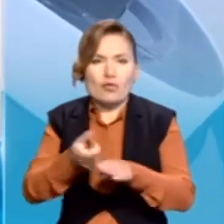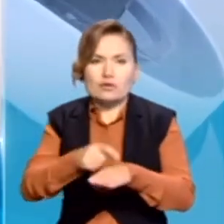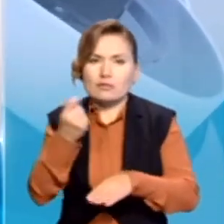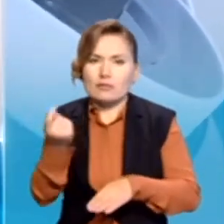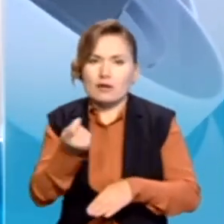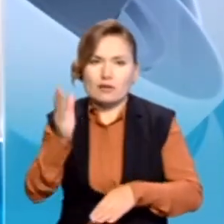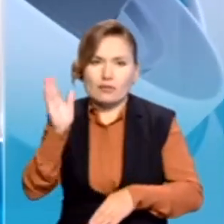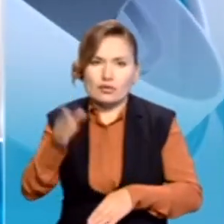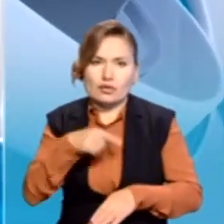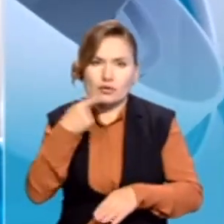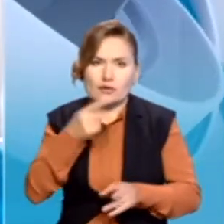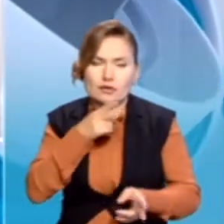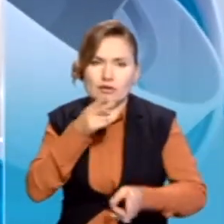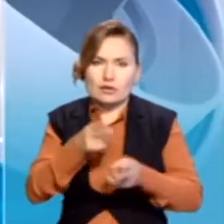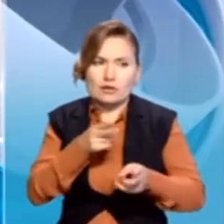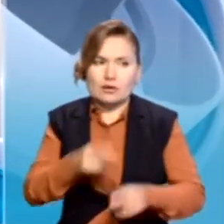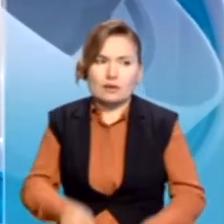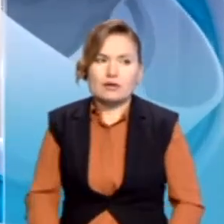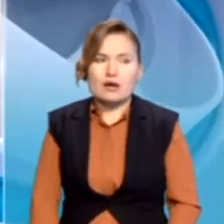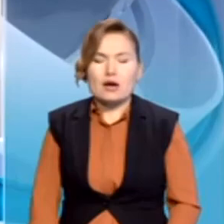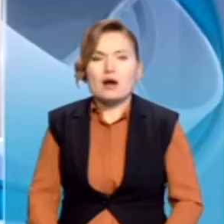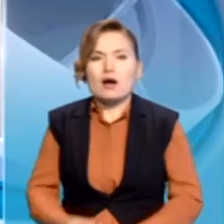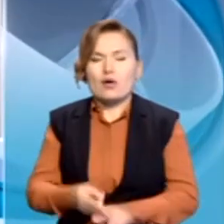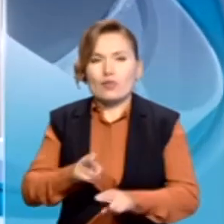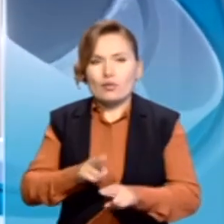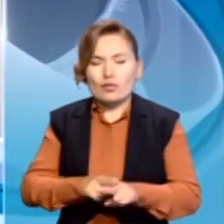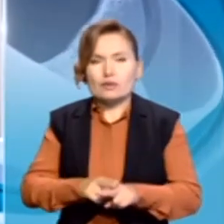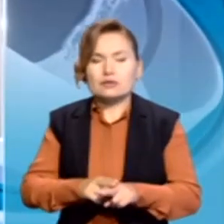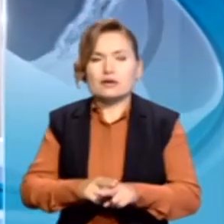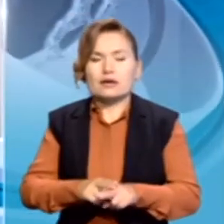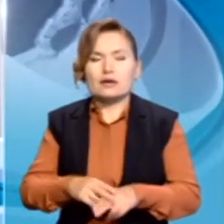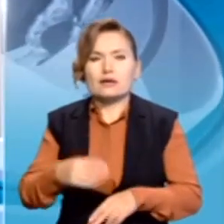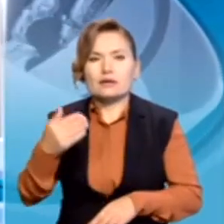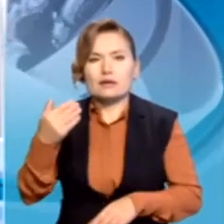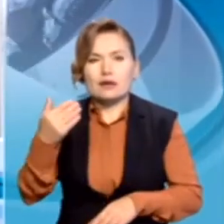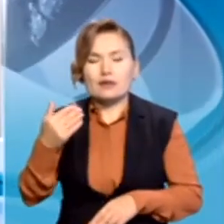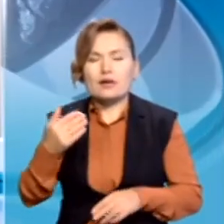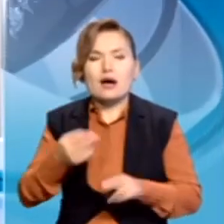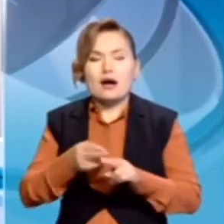анау апарат, мынау апарат, қайтар жолда бос қайтпайын деп,